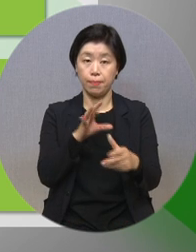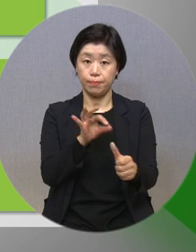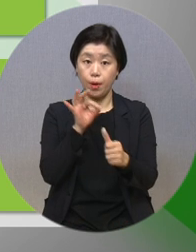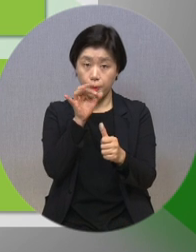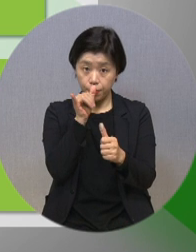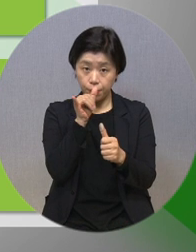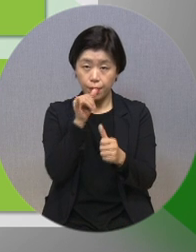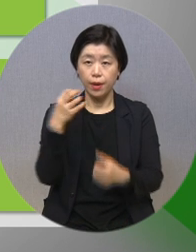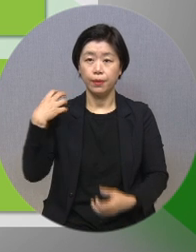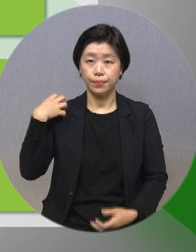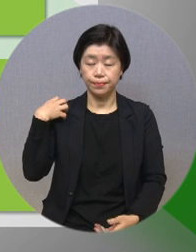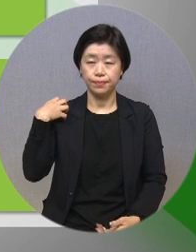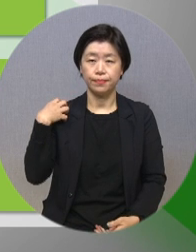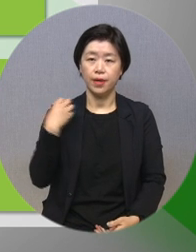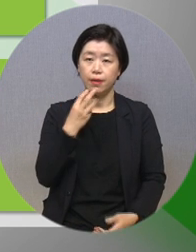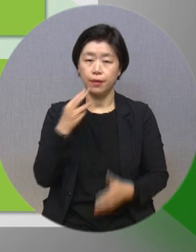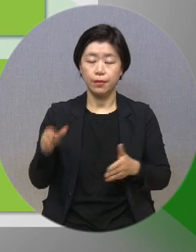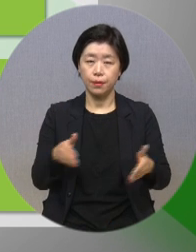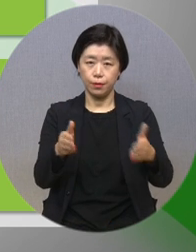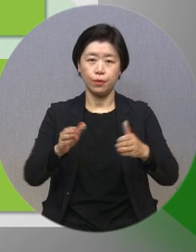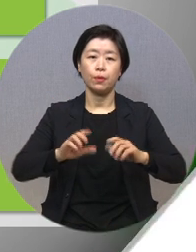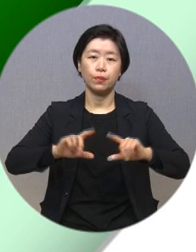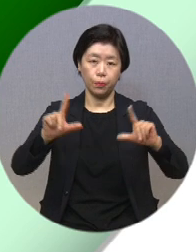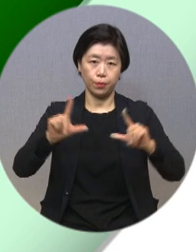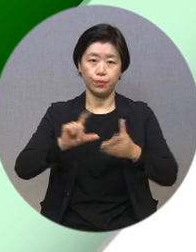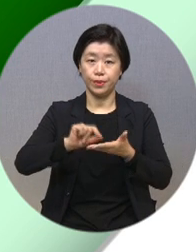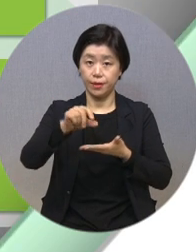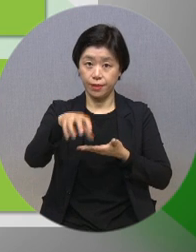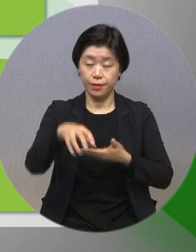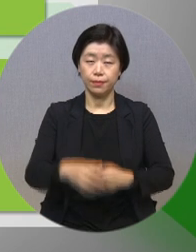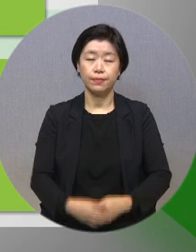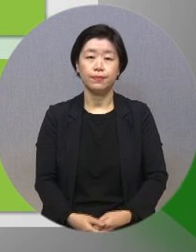채용하며 담당지사는 경기 동부지사입니다.